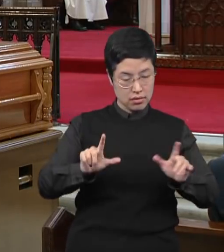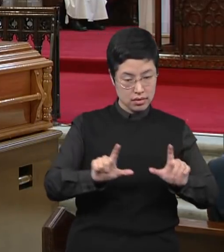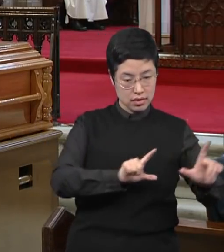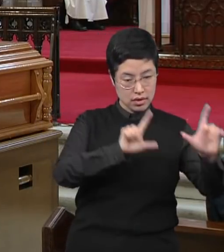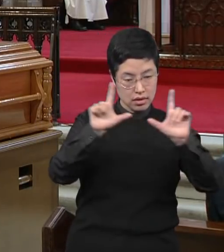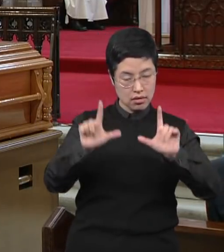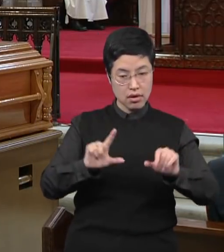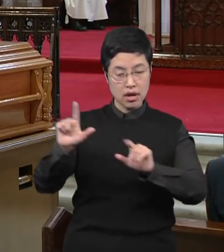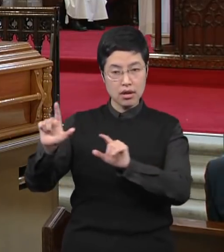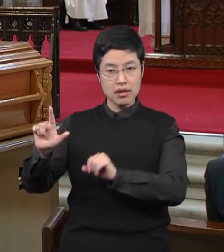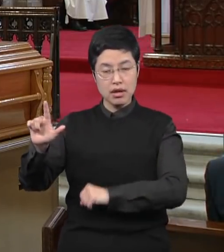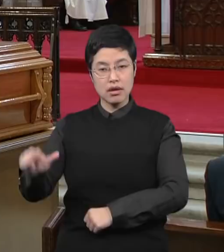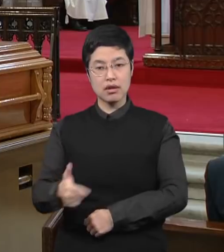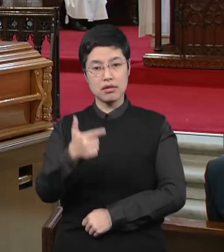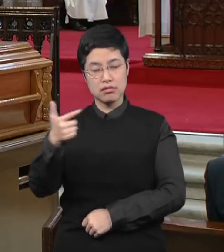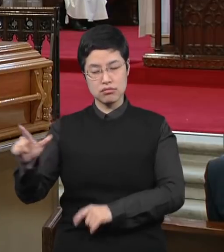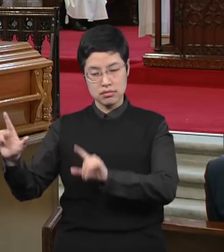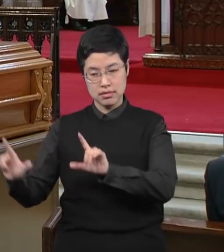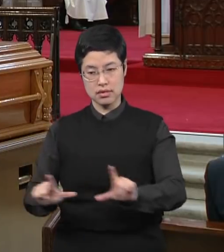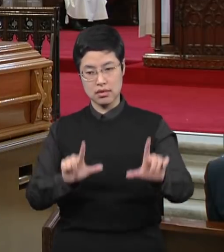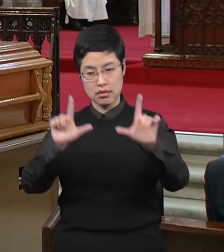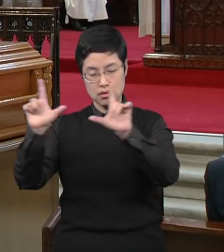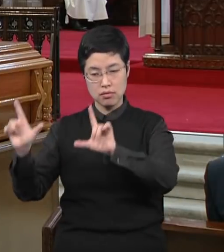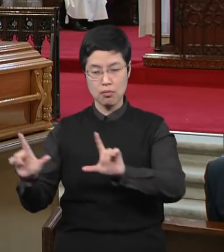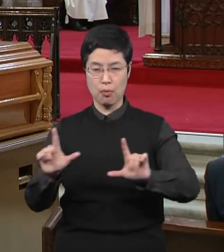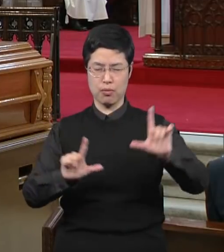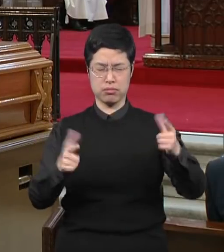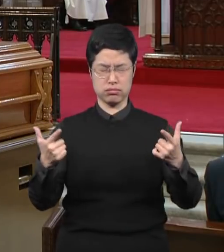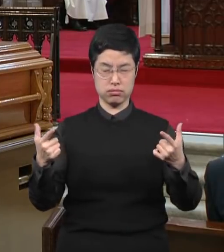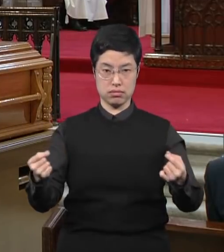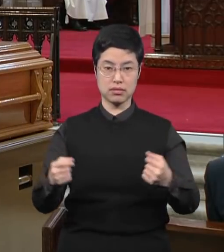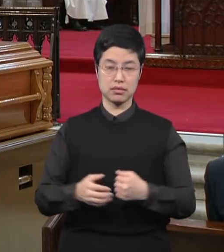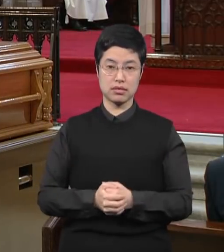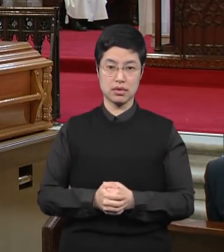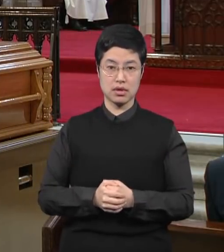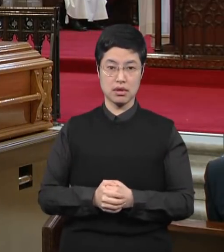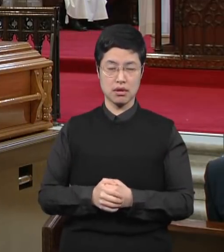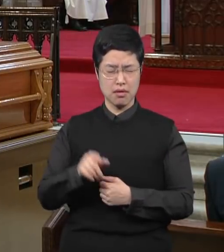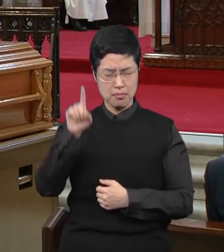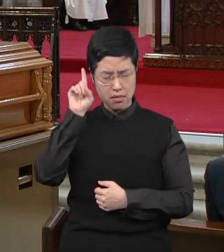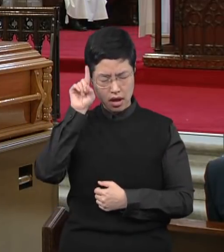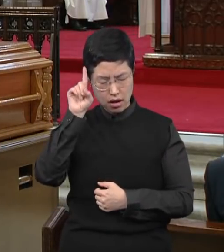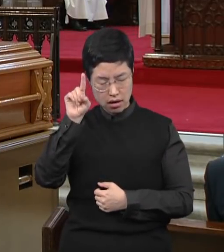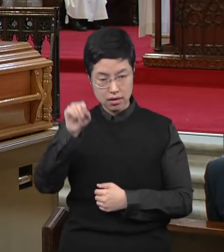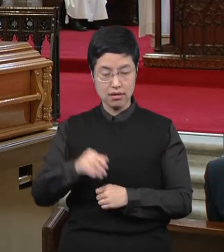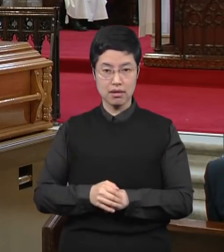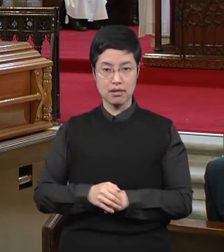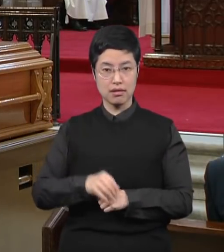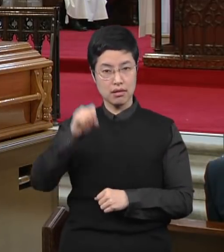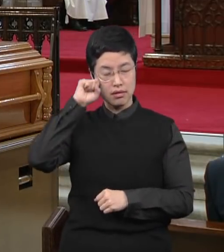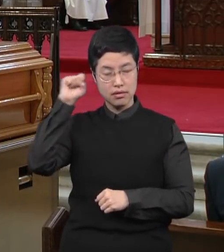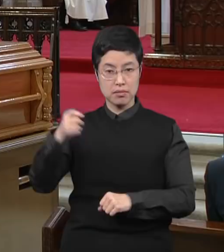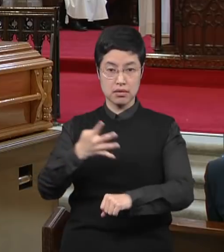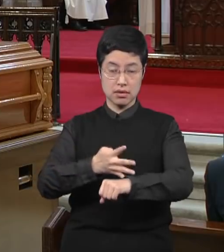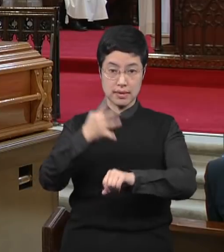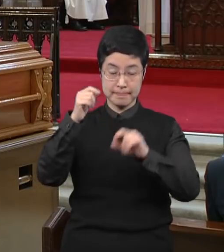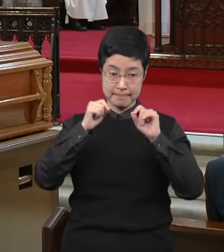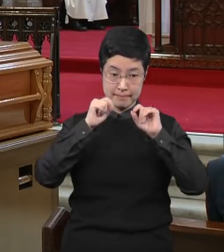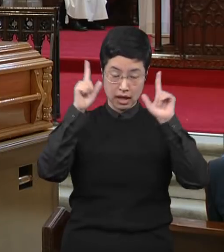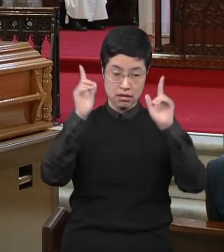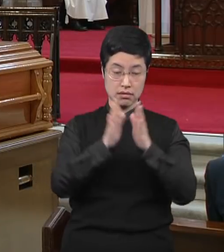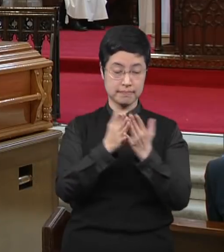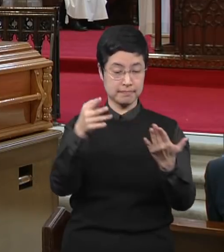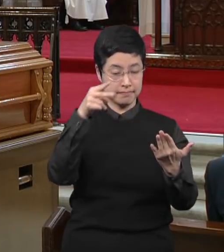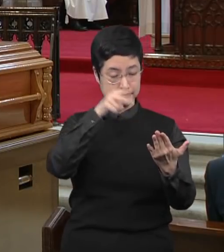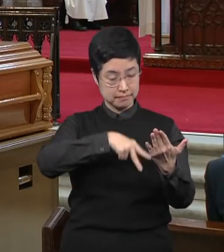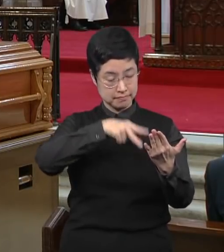하루처럼 사셨다고 생각합니다. 매일 새벽 4시에 일어나시어 독서와